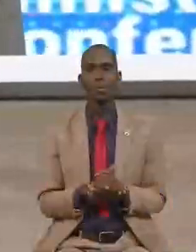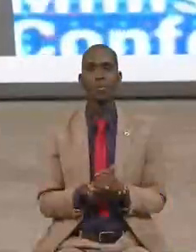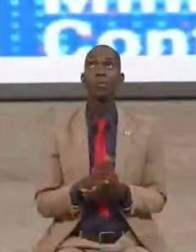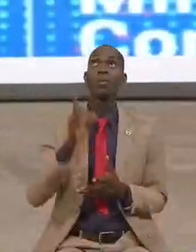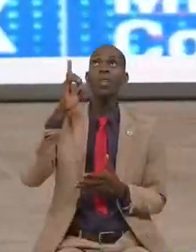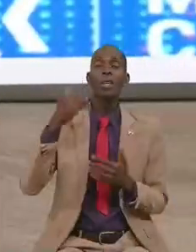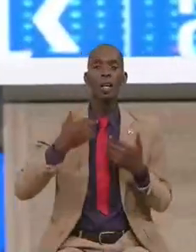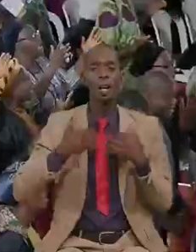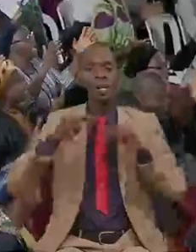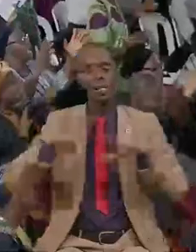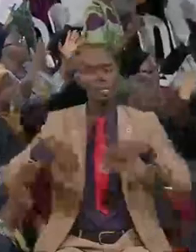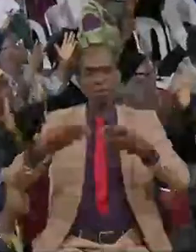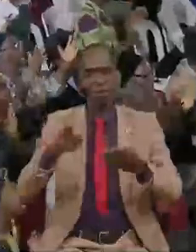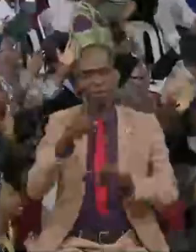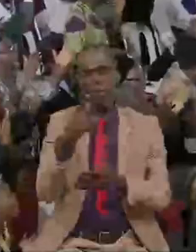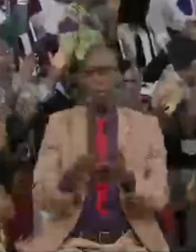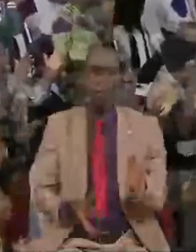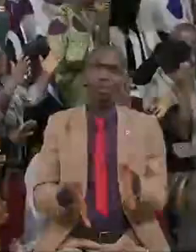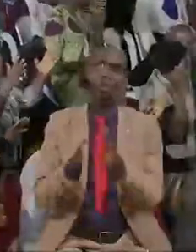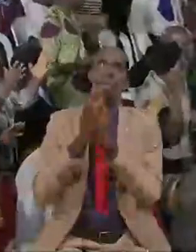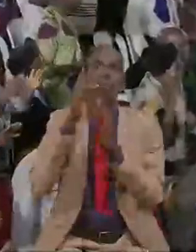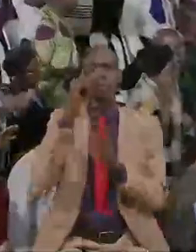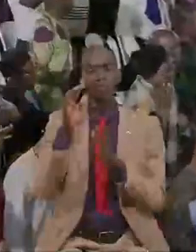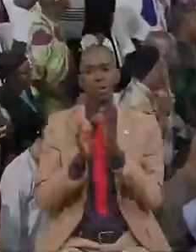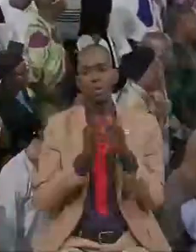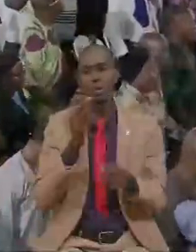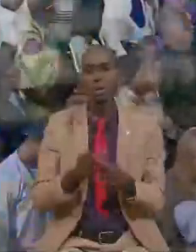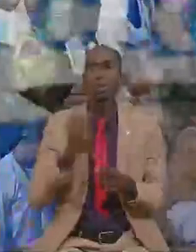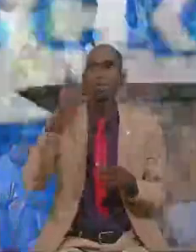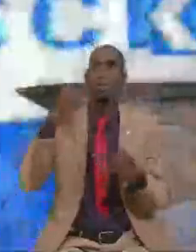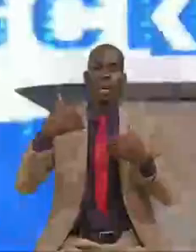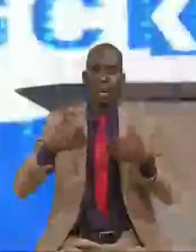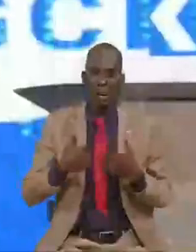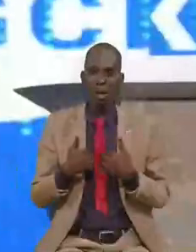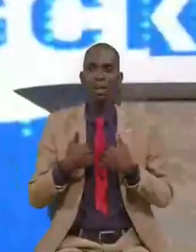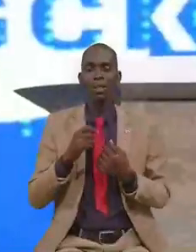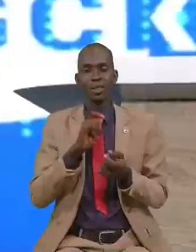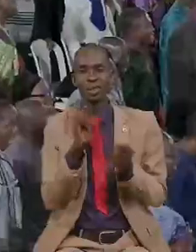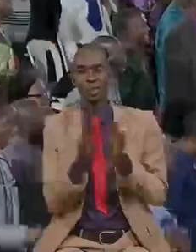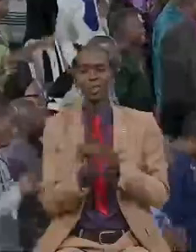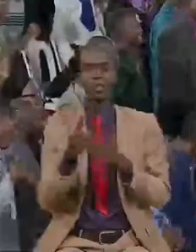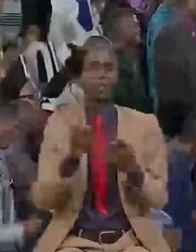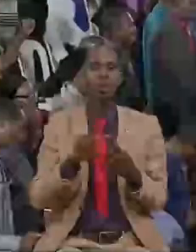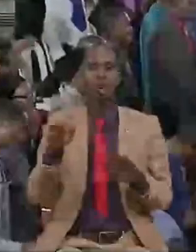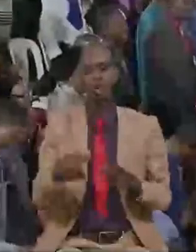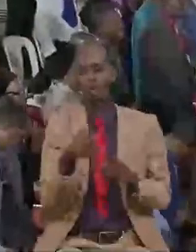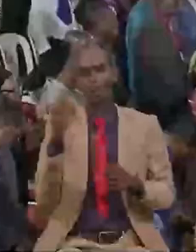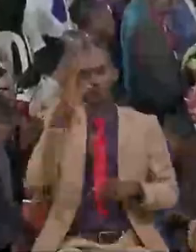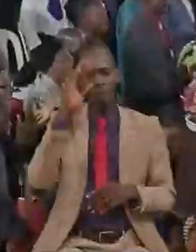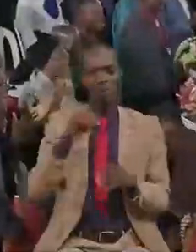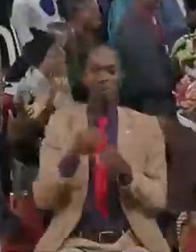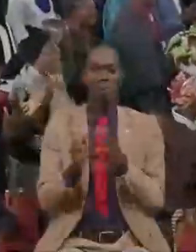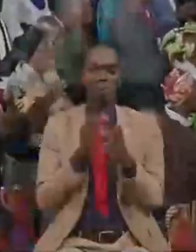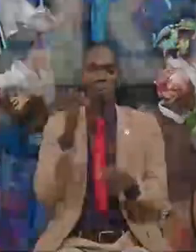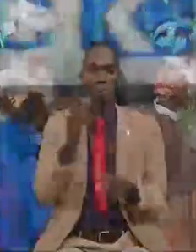Il t'a accordé tes doléances. Et il a fait de toi un autre homme.